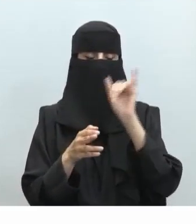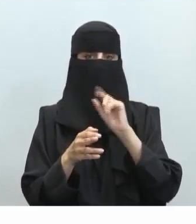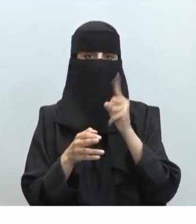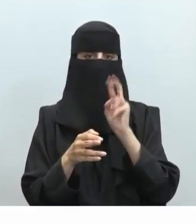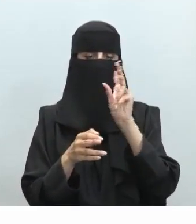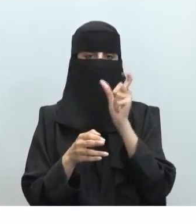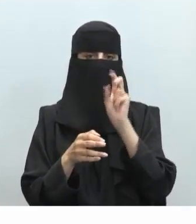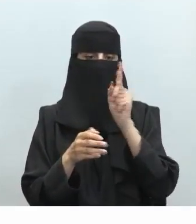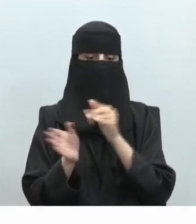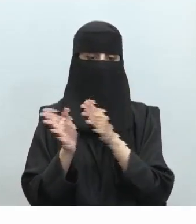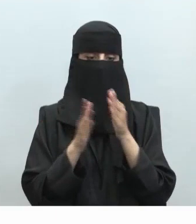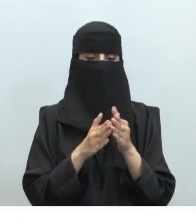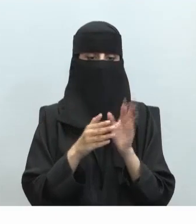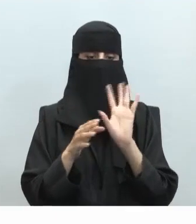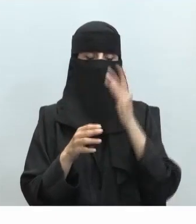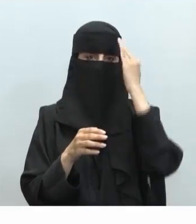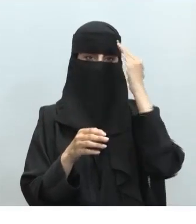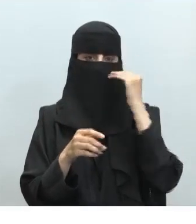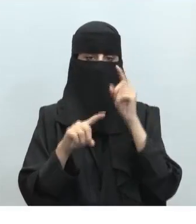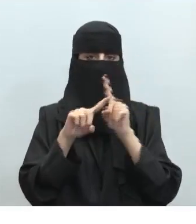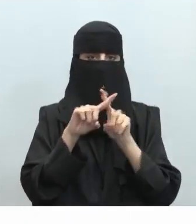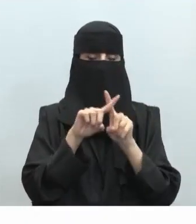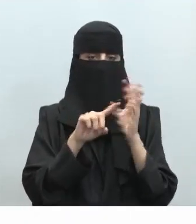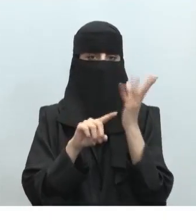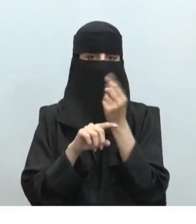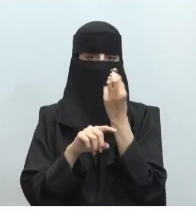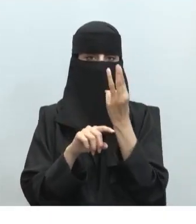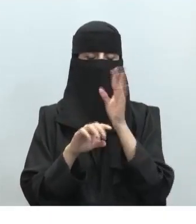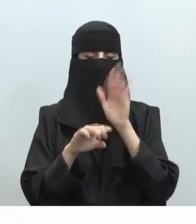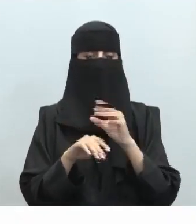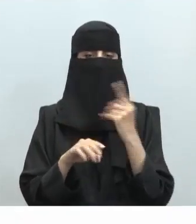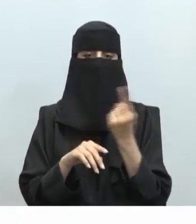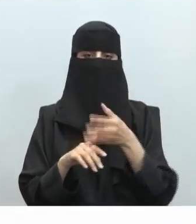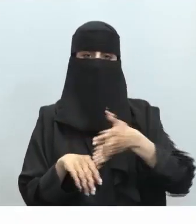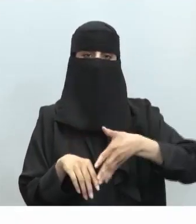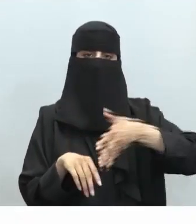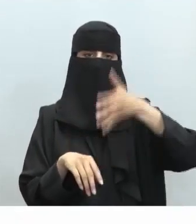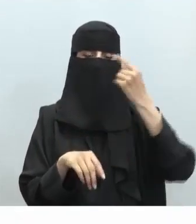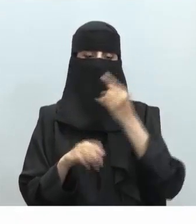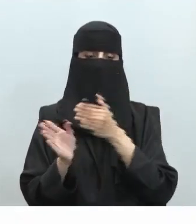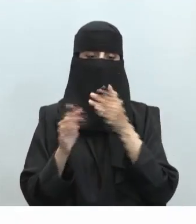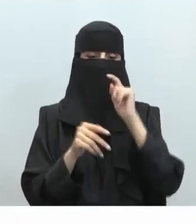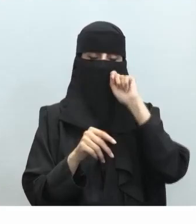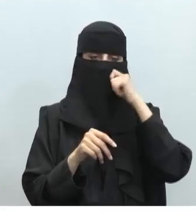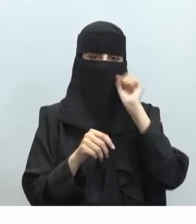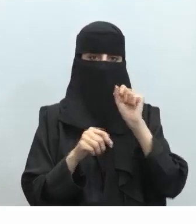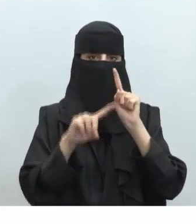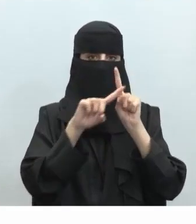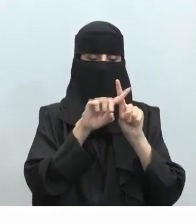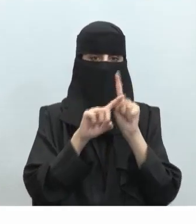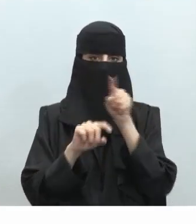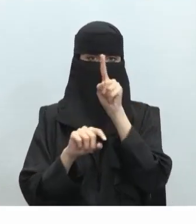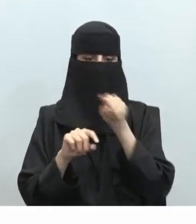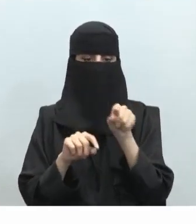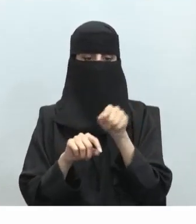تملك ثلاث كروموسومات تقريبا هذه الانثى سوف تعيش بشكل طبيعي ولكن على مستوى الذكور اكس واي هو الذكر ط طعي